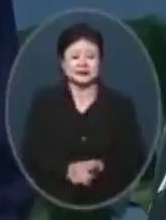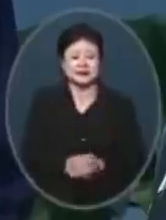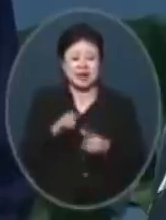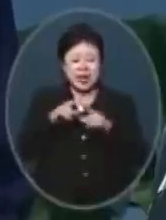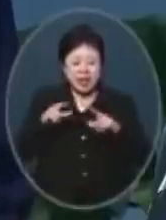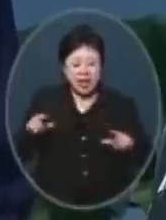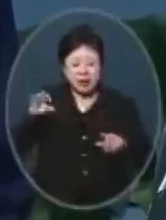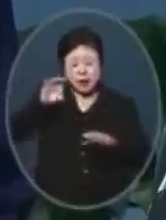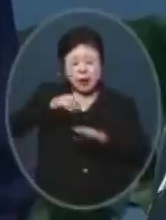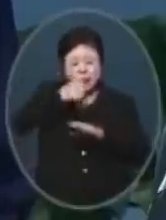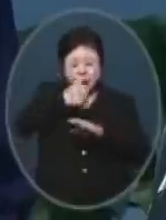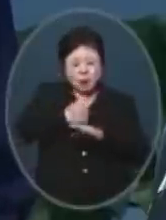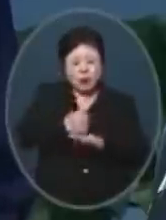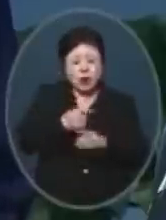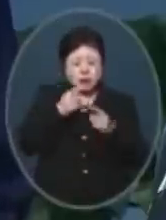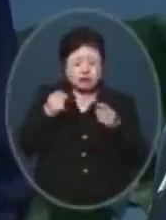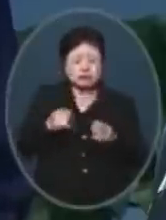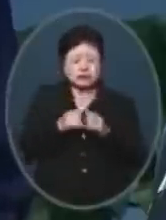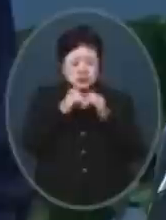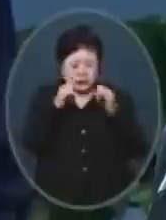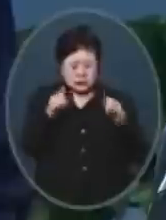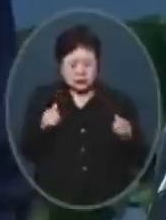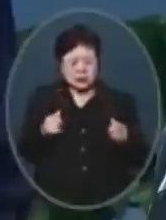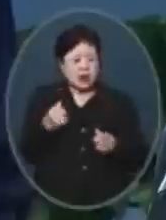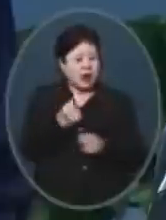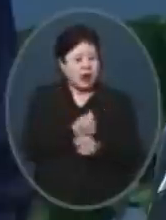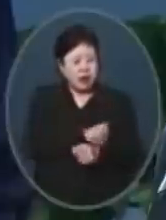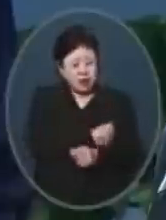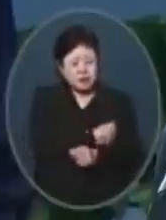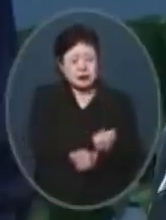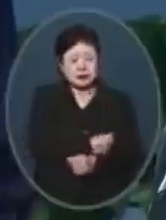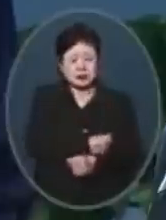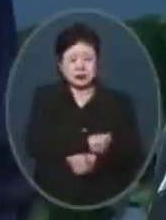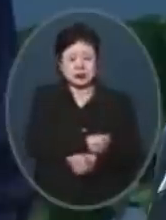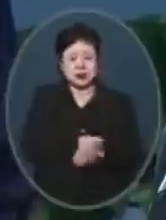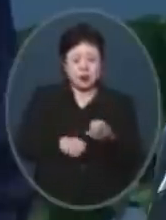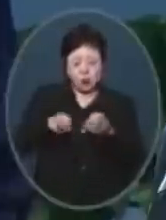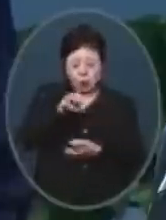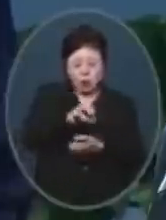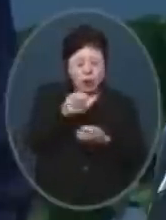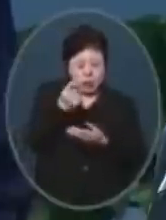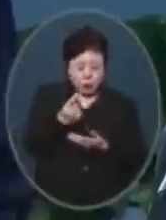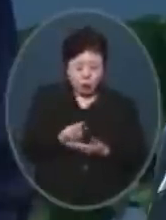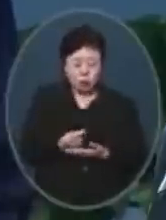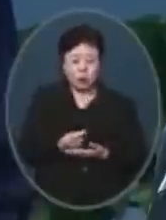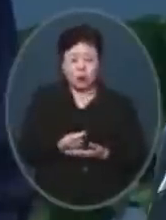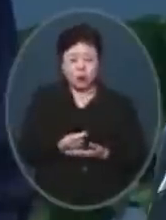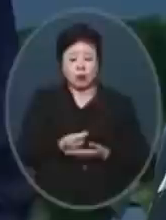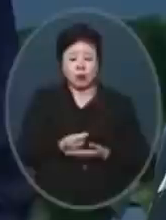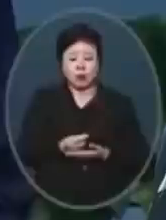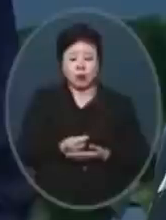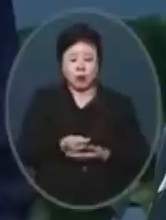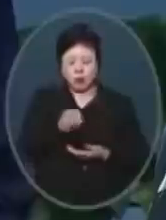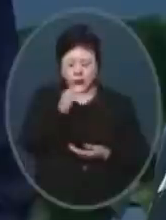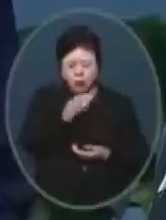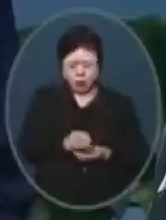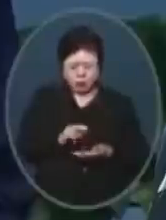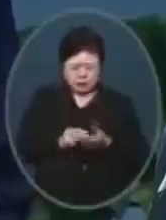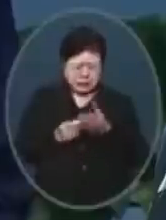애굽의 왕궁에 아니라 사회에 엄청난 환란이 다가오고 병고가